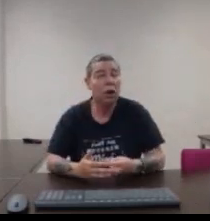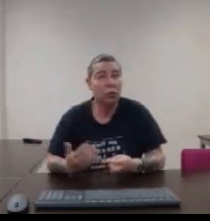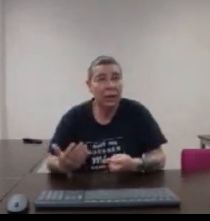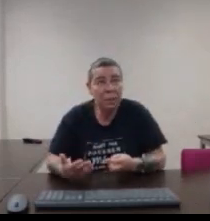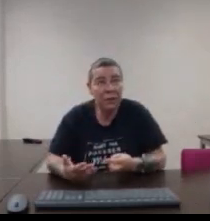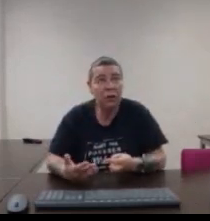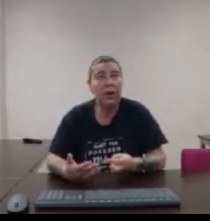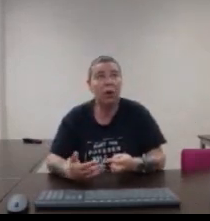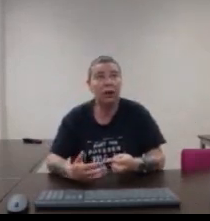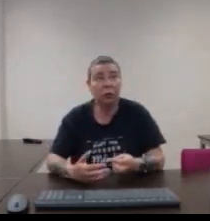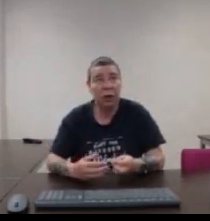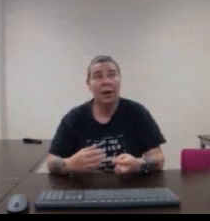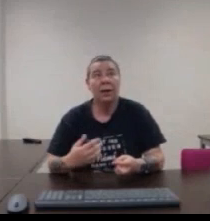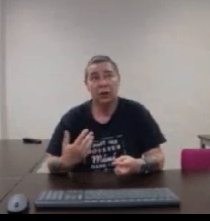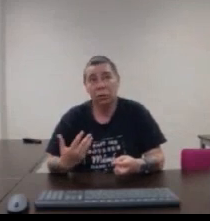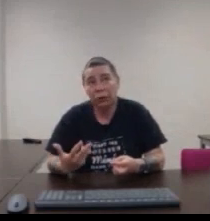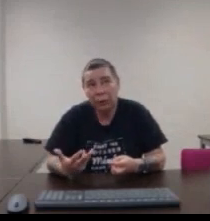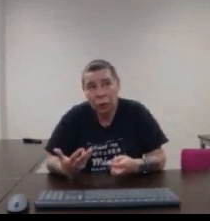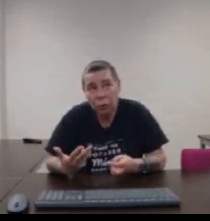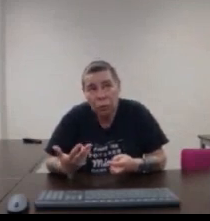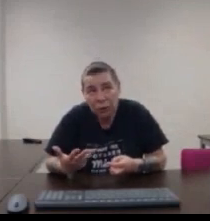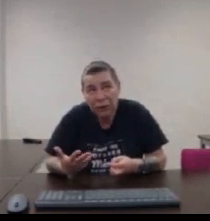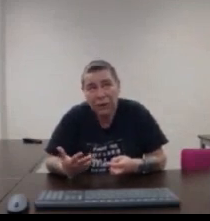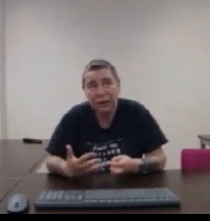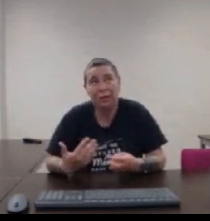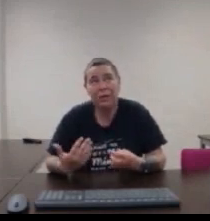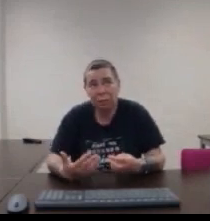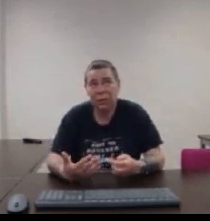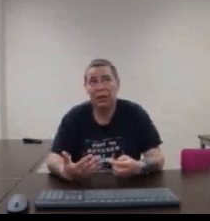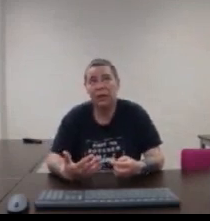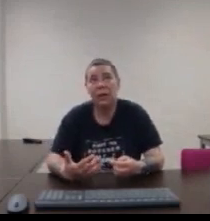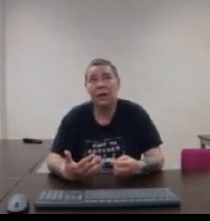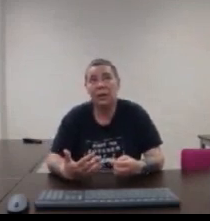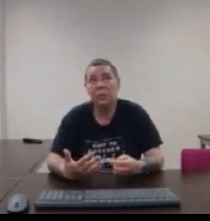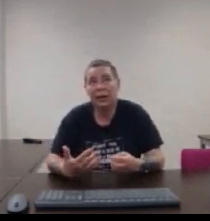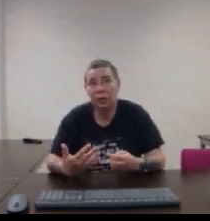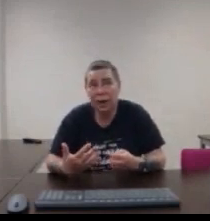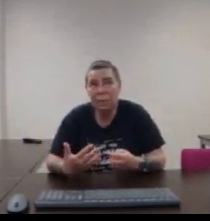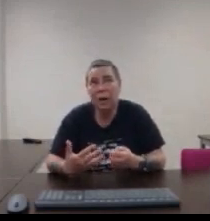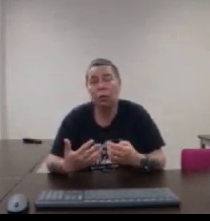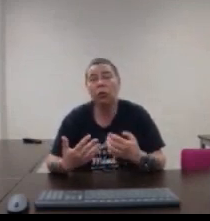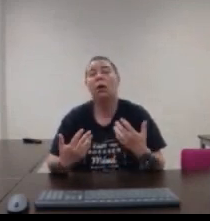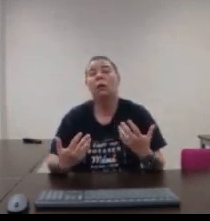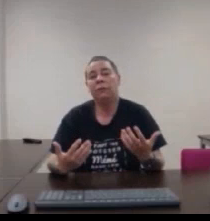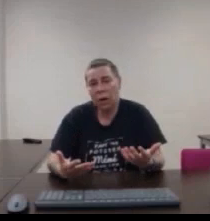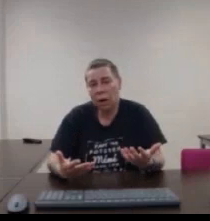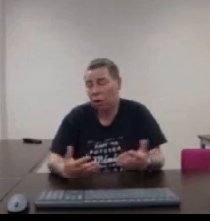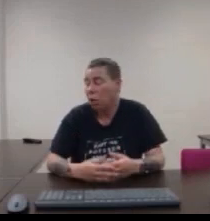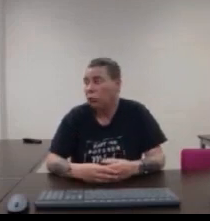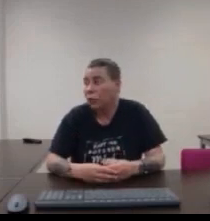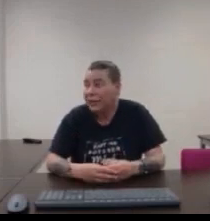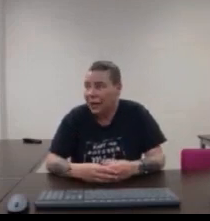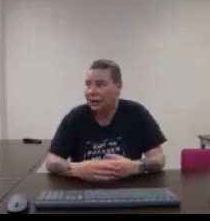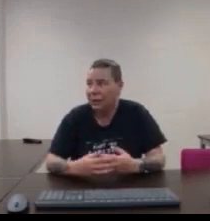yeux de manière particulièrement intense. Sachant qu'en termes de luminosité, c'est bien de privilégier la lumière naturelle. Par contre, il faut